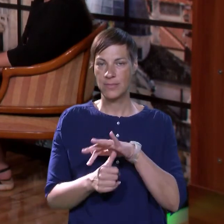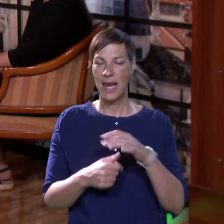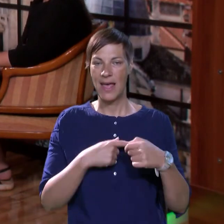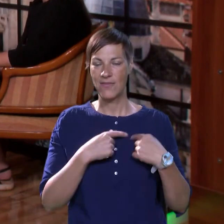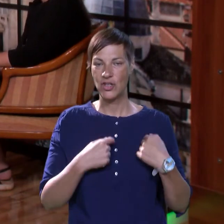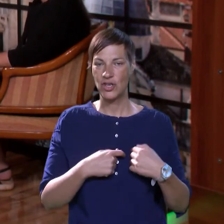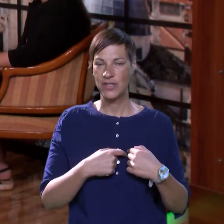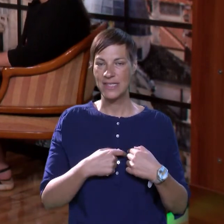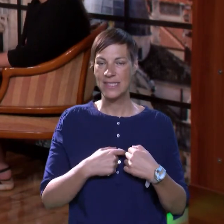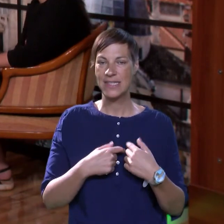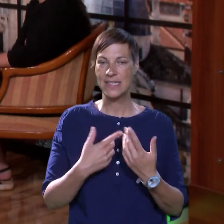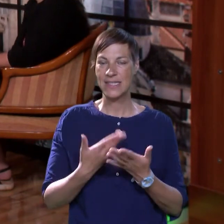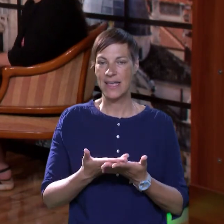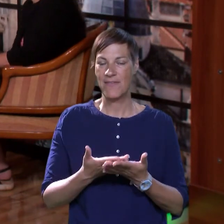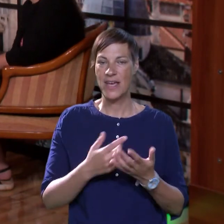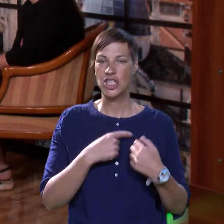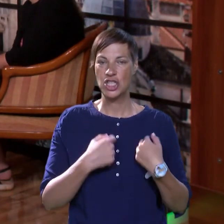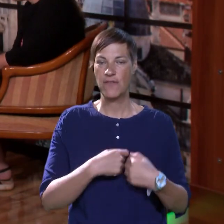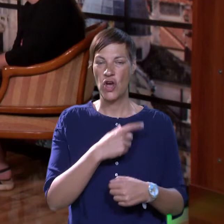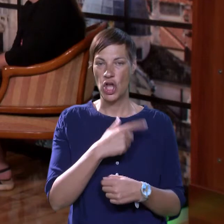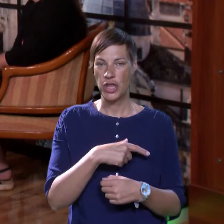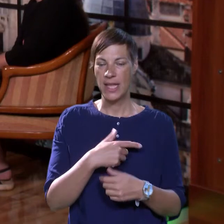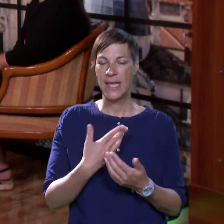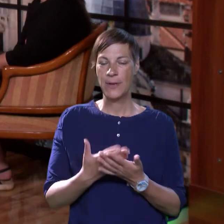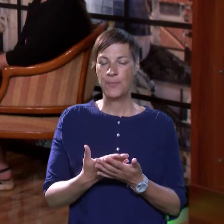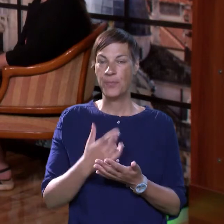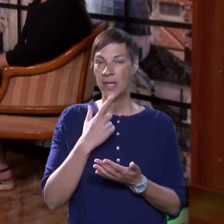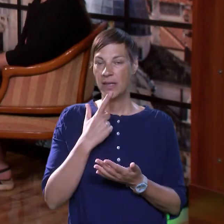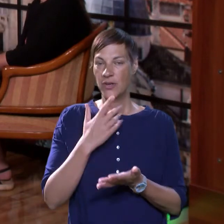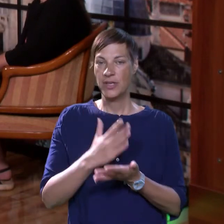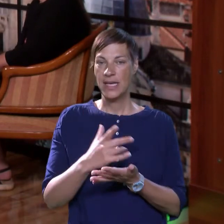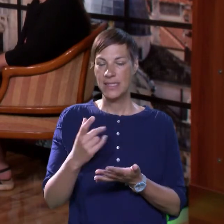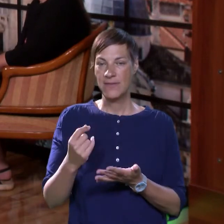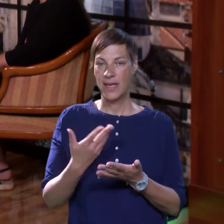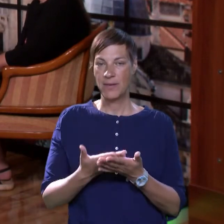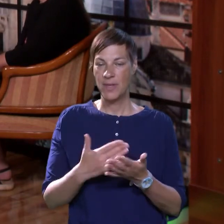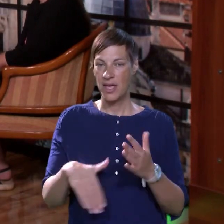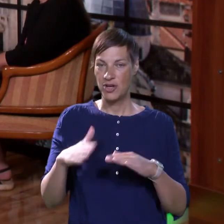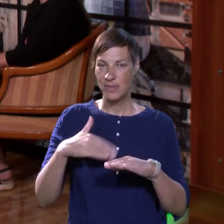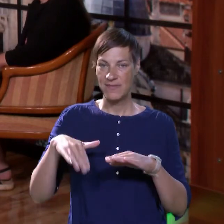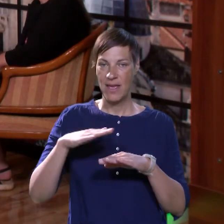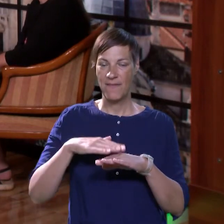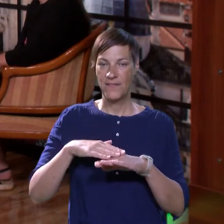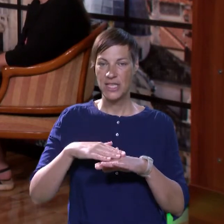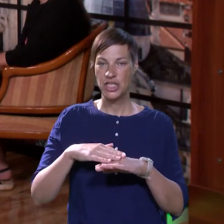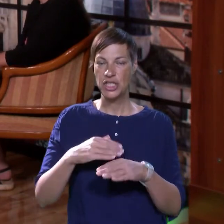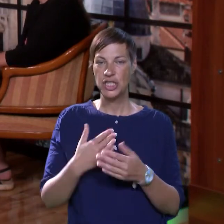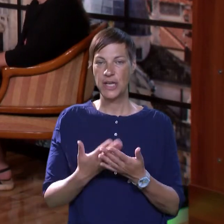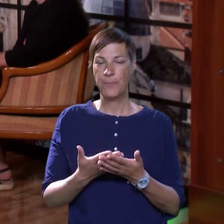glavno, srce, žila, kucavica, vaši volonteri, kojih je svakim danom sve